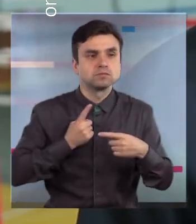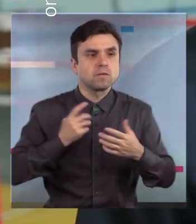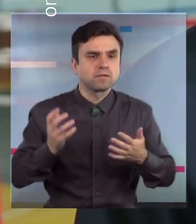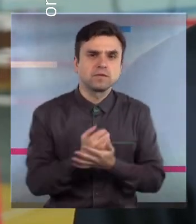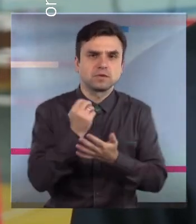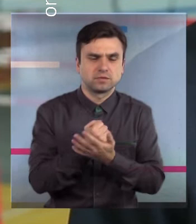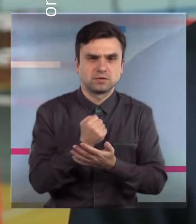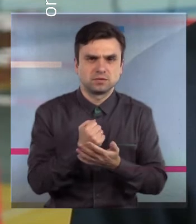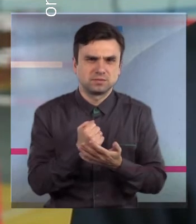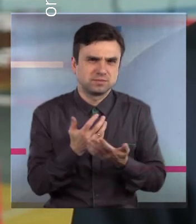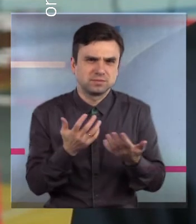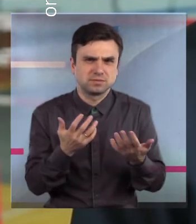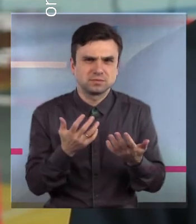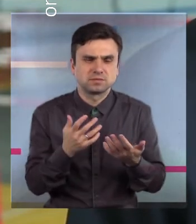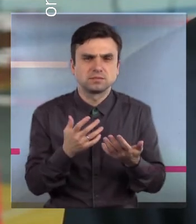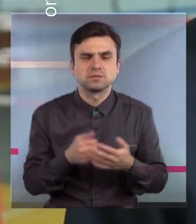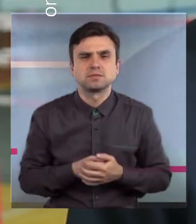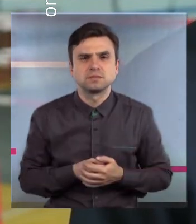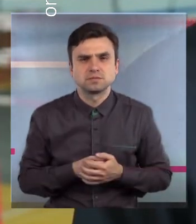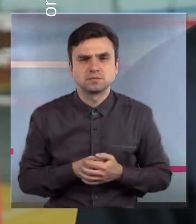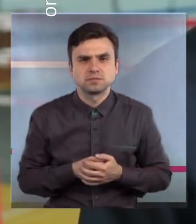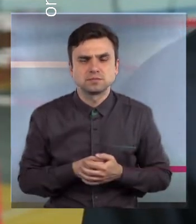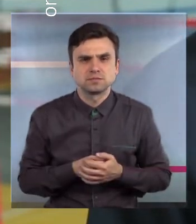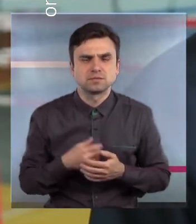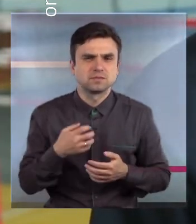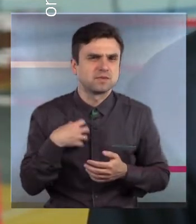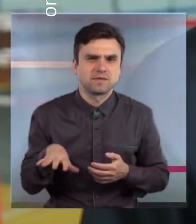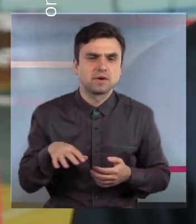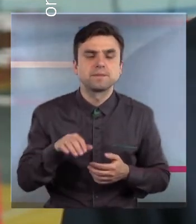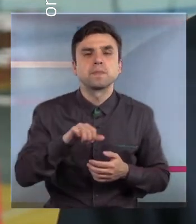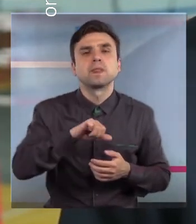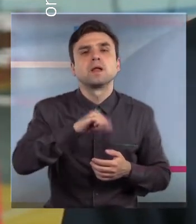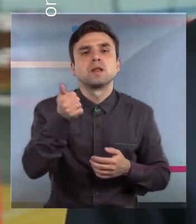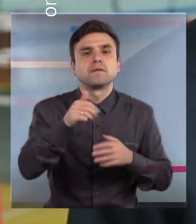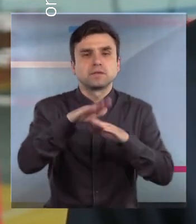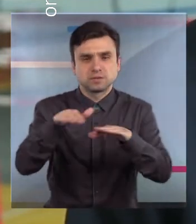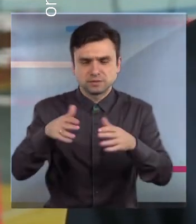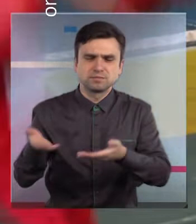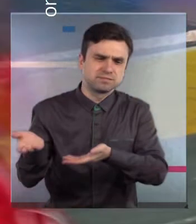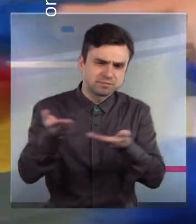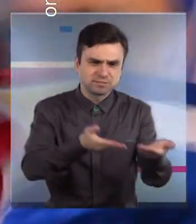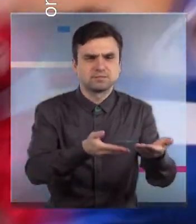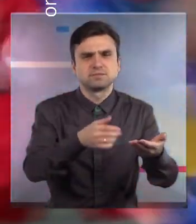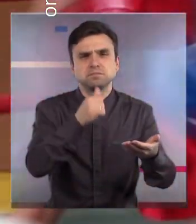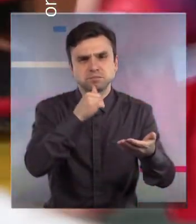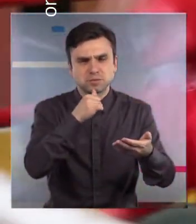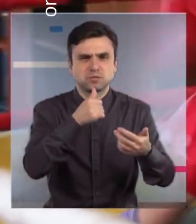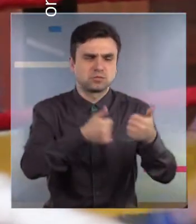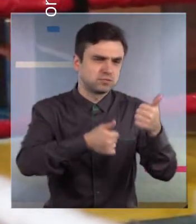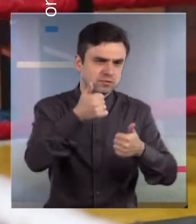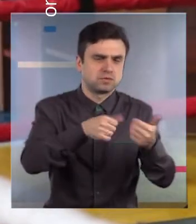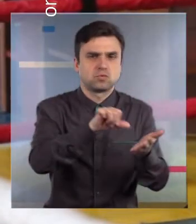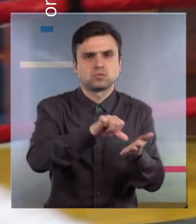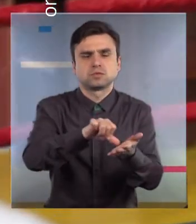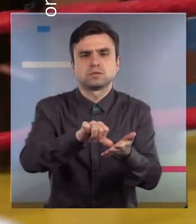Ну, нам важен процес, буде правильний процес, буде результат. Ми не зациклюємося на результаті. Для нас головний процес. Турнір пам'яті проходив